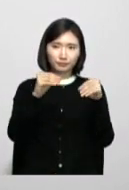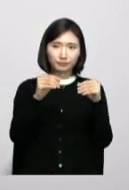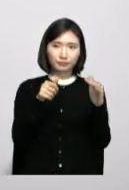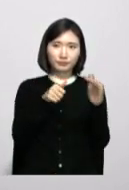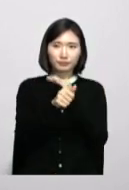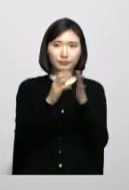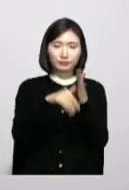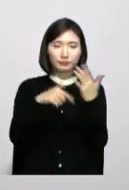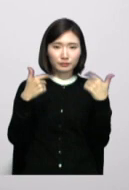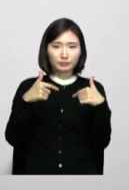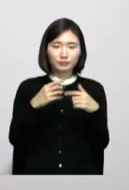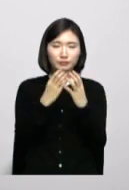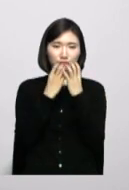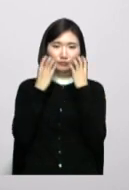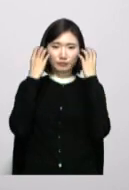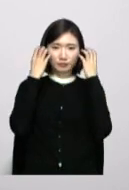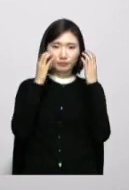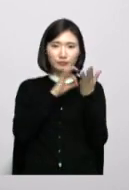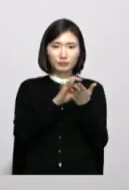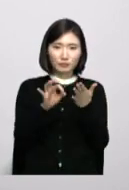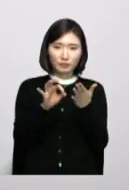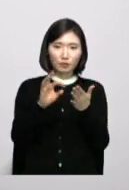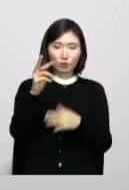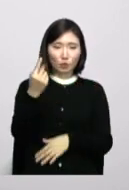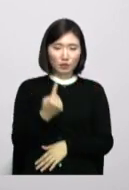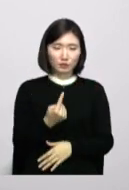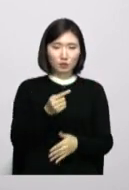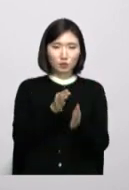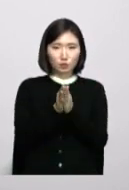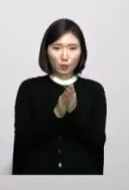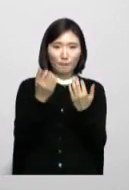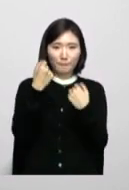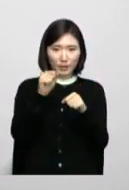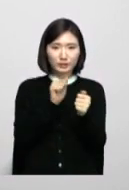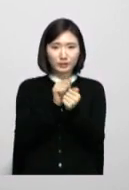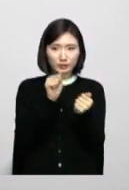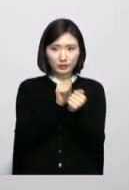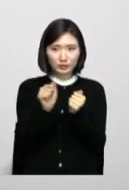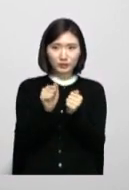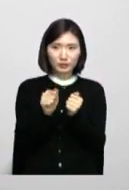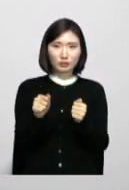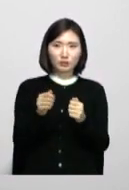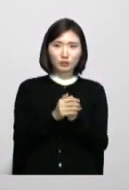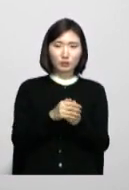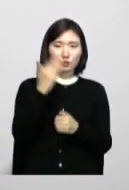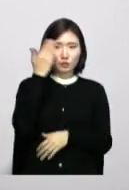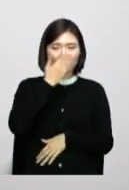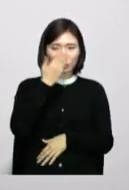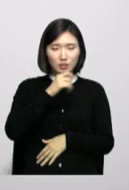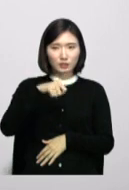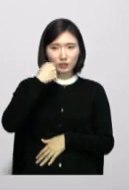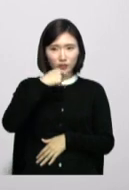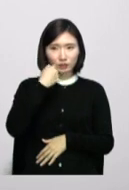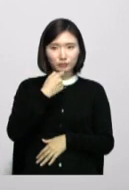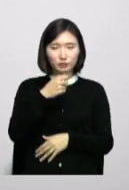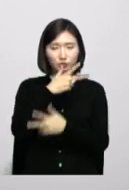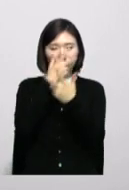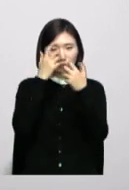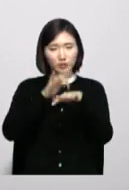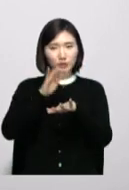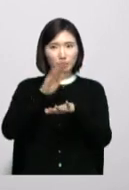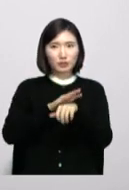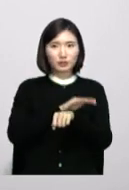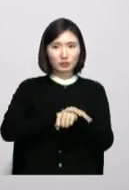외출할 때 항상 마스크를 쓰고 돌아와서 손발을 씻고 이런 개인적인 위생 습관이나 식습관 수 수면 습관만 잘